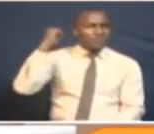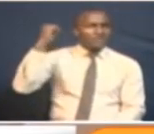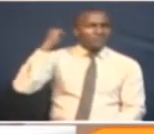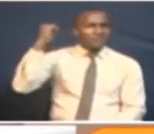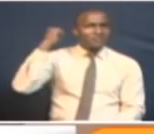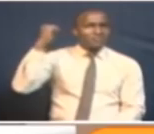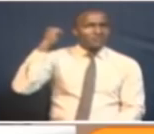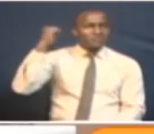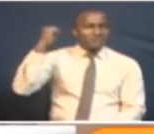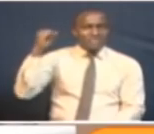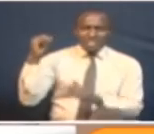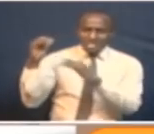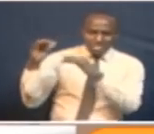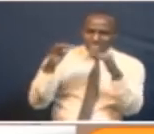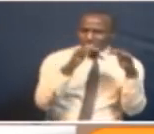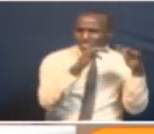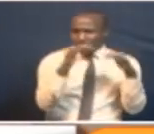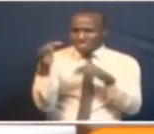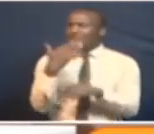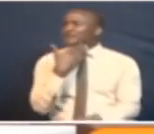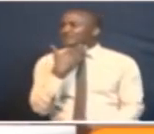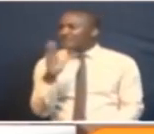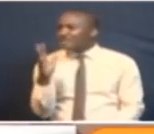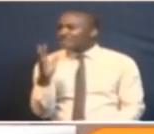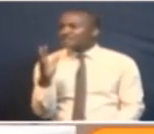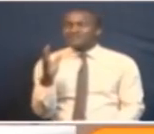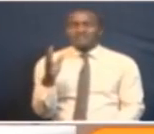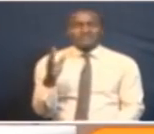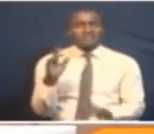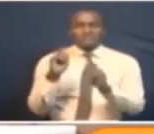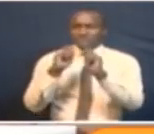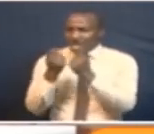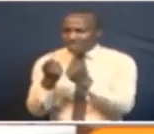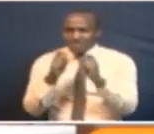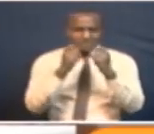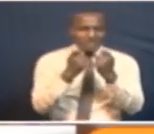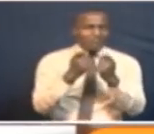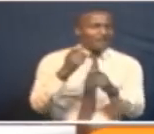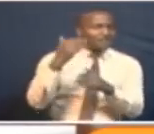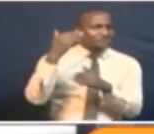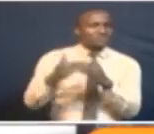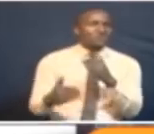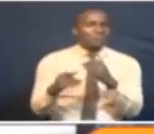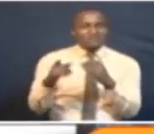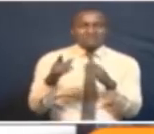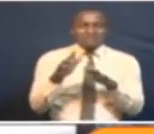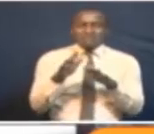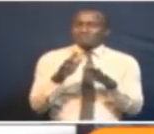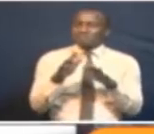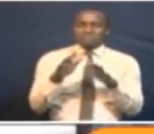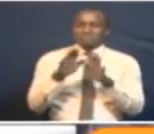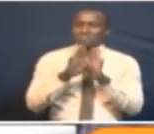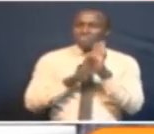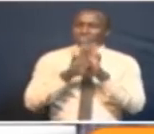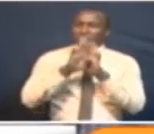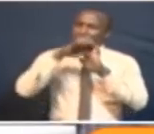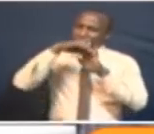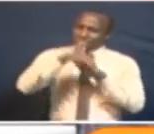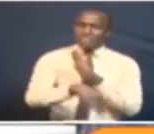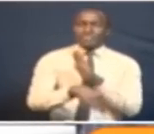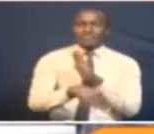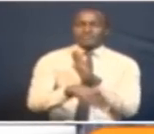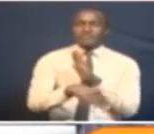na ugomvi na chuki na ukabila, kwa sababu hiyo inaturudisha nyuma. Mkutano wa Jumanne